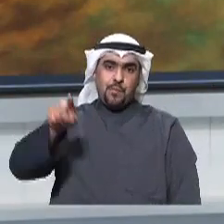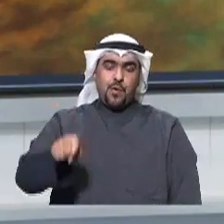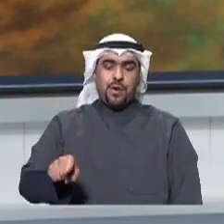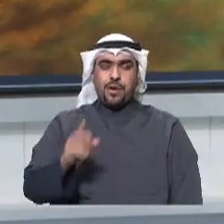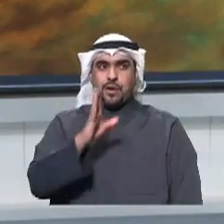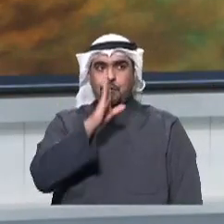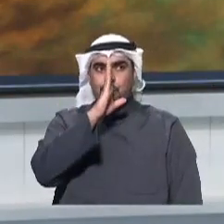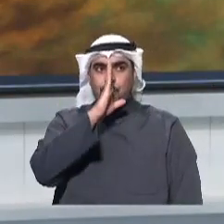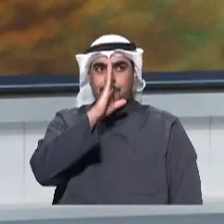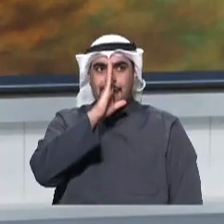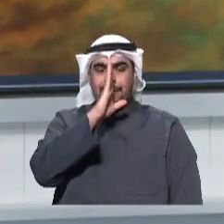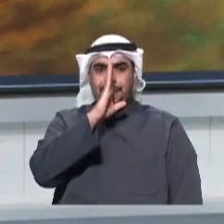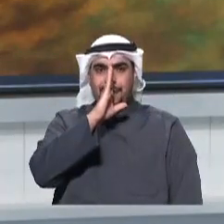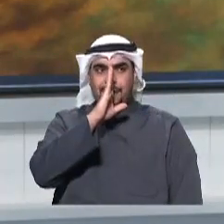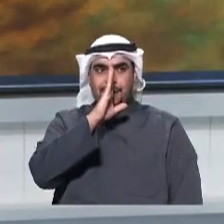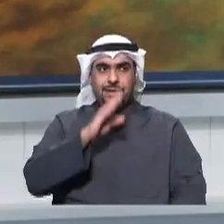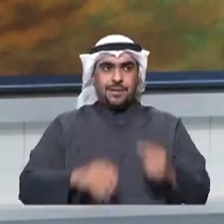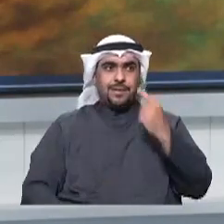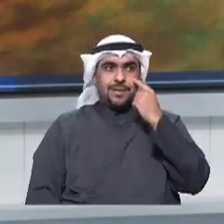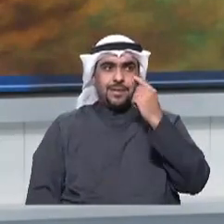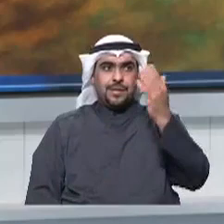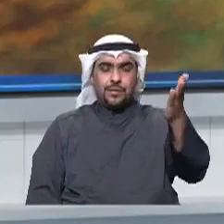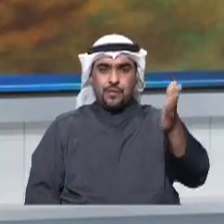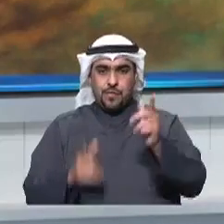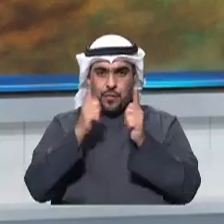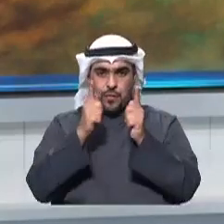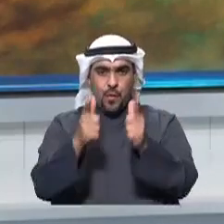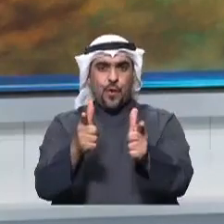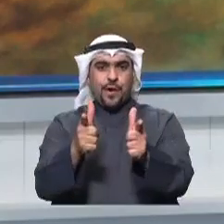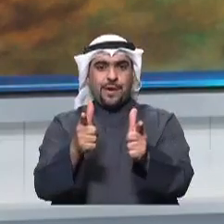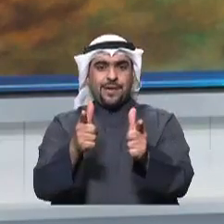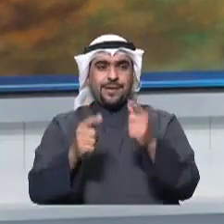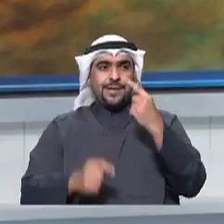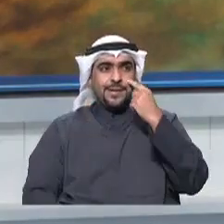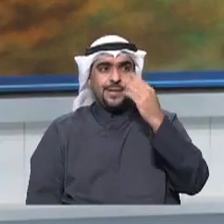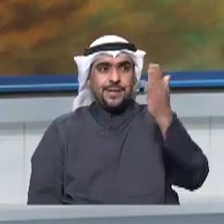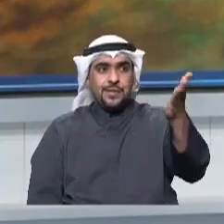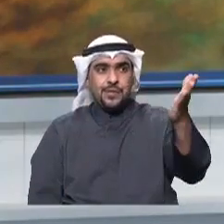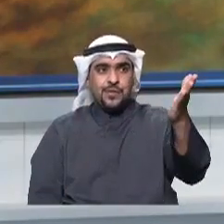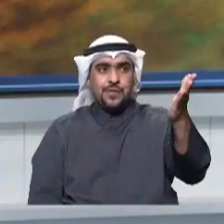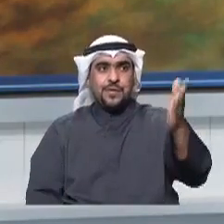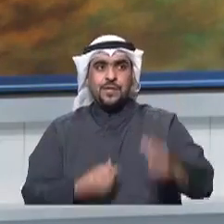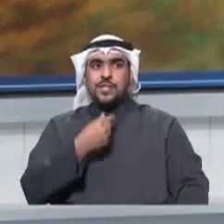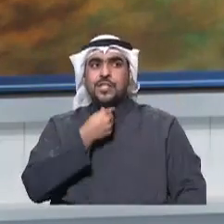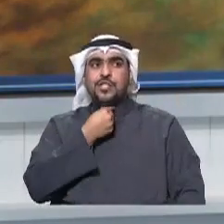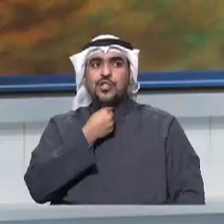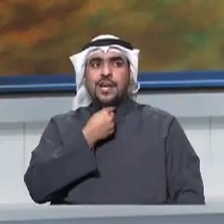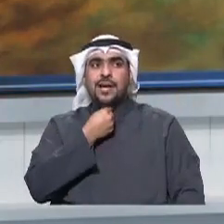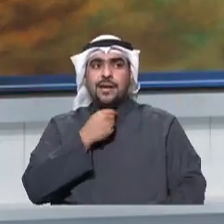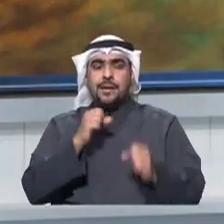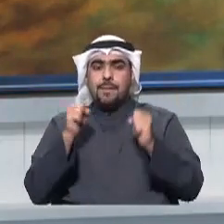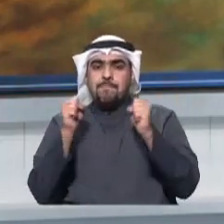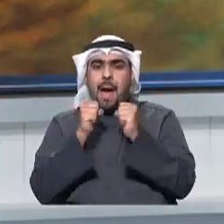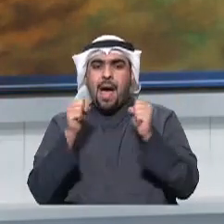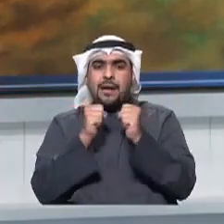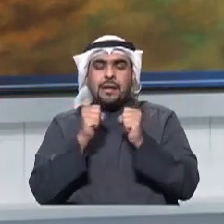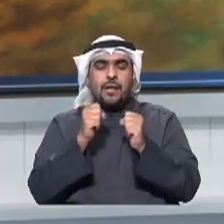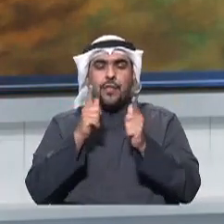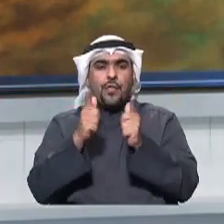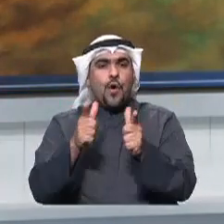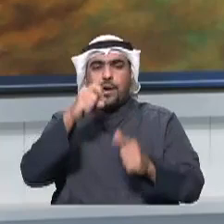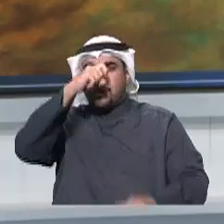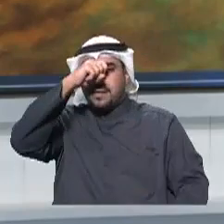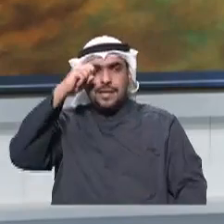إلى شمالية شرقية منتصف نهار الغد خفيفة السرعة بوجه عام من 8 إلى 28 كيلومتر بالساعة، فرص لأمطار متفرقة